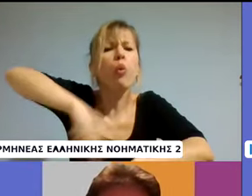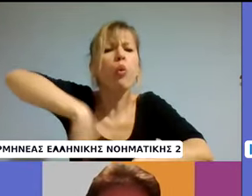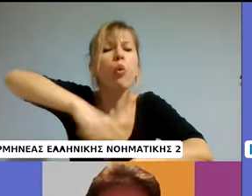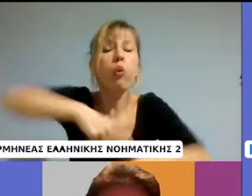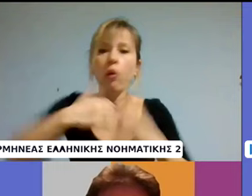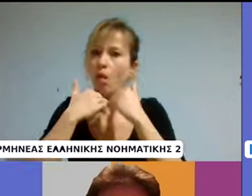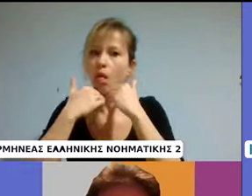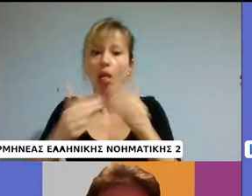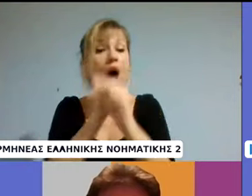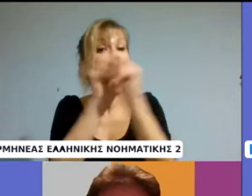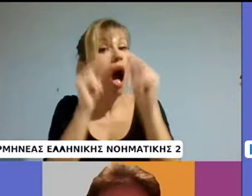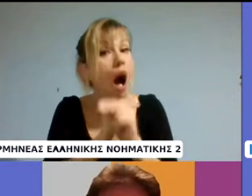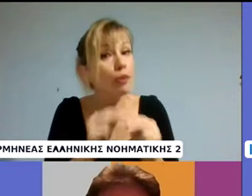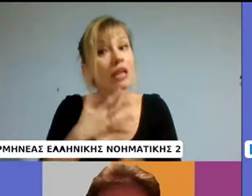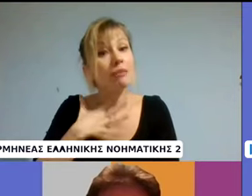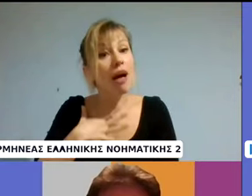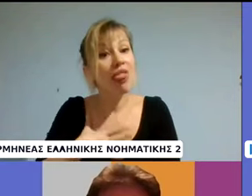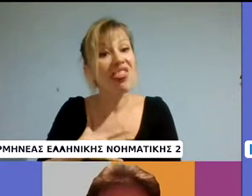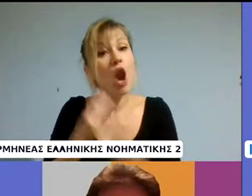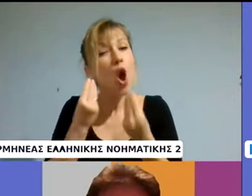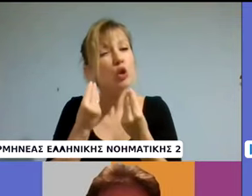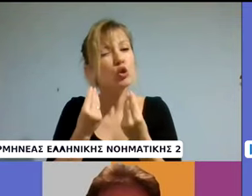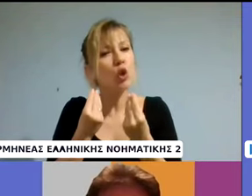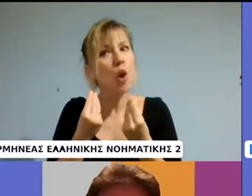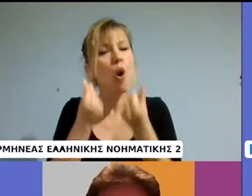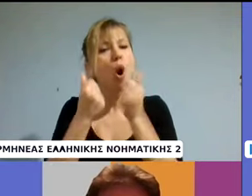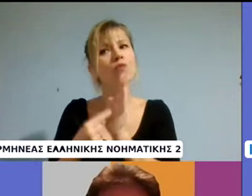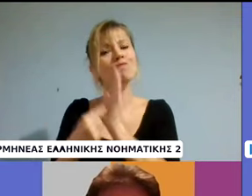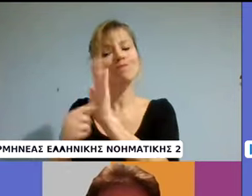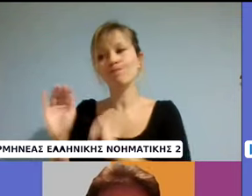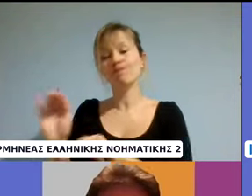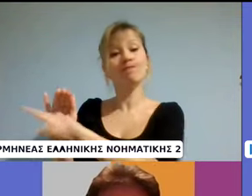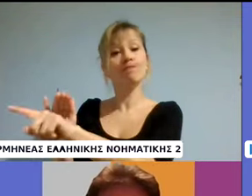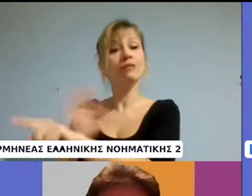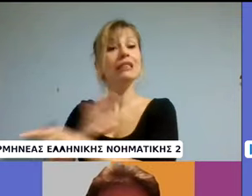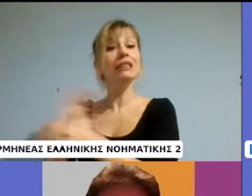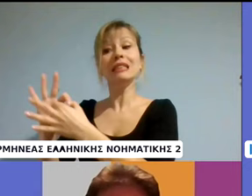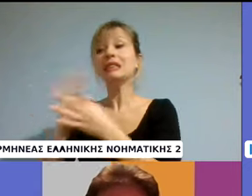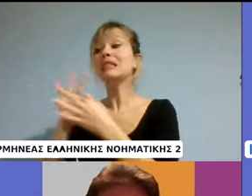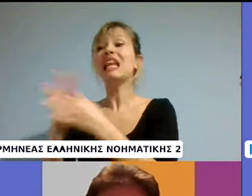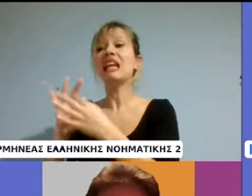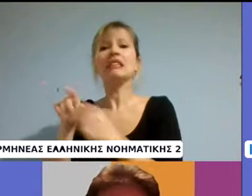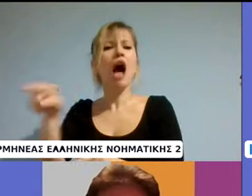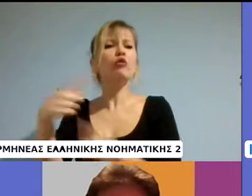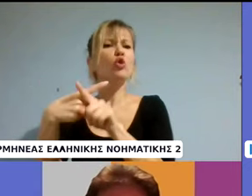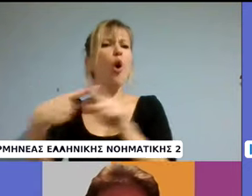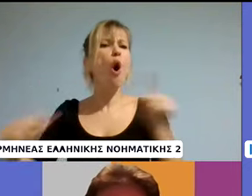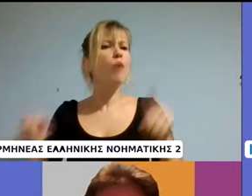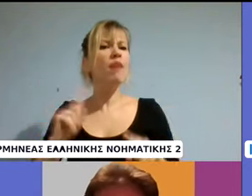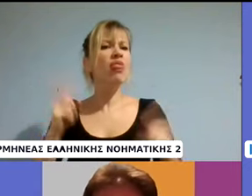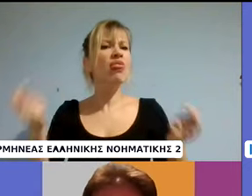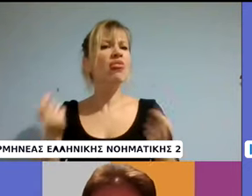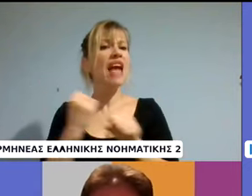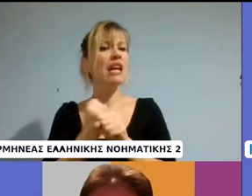σαν να ζητάς συνεργασία από έναν άνθρωπο ο οποίος ασχολείται με αυτό μόνο ως χόμπι και όχι από